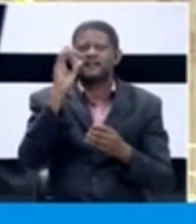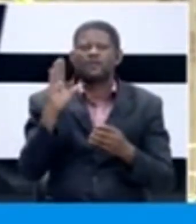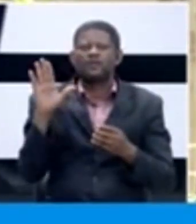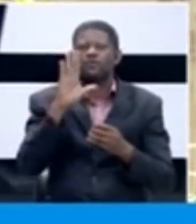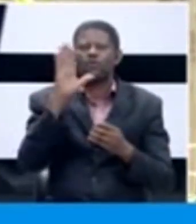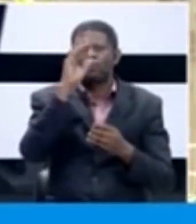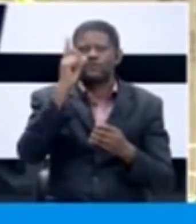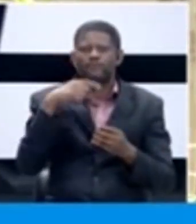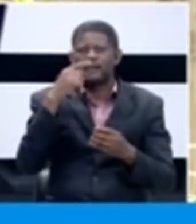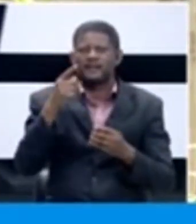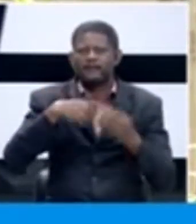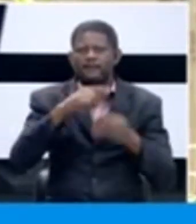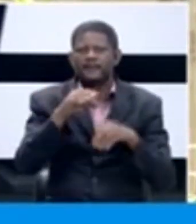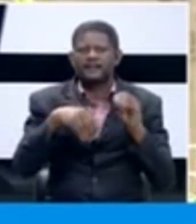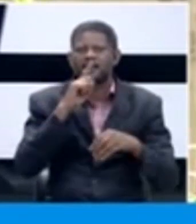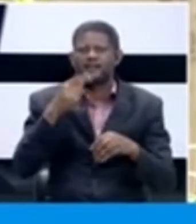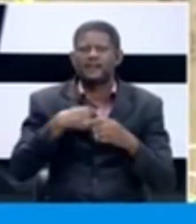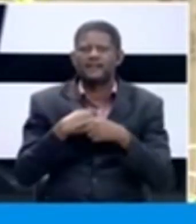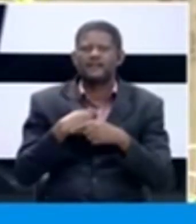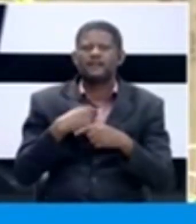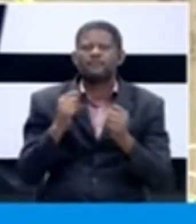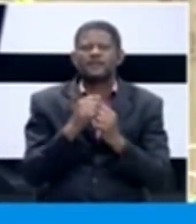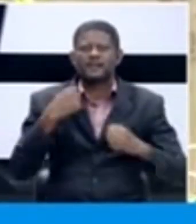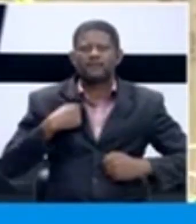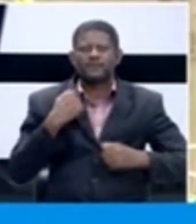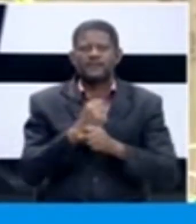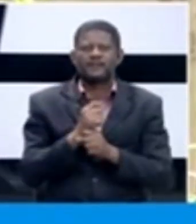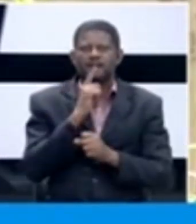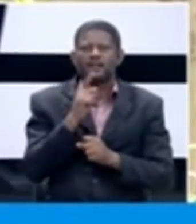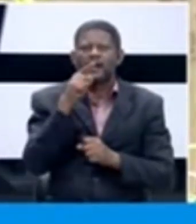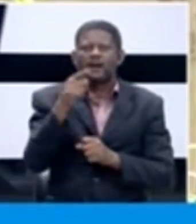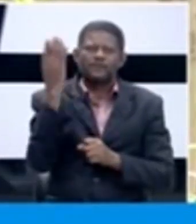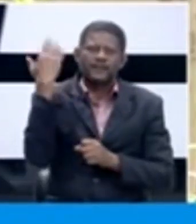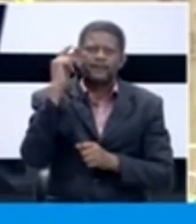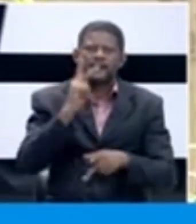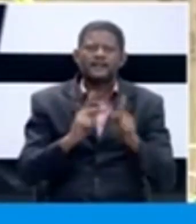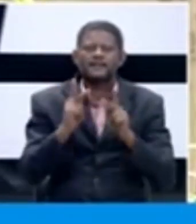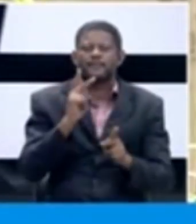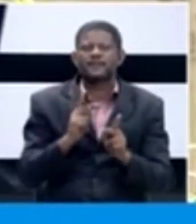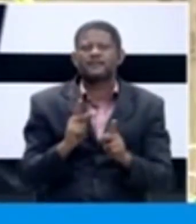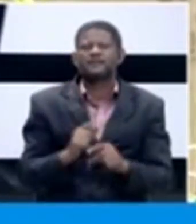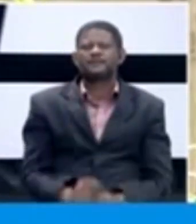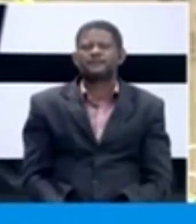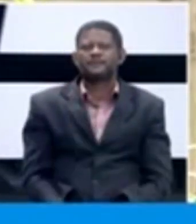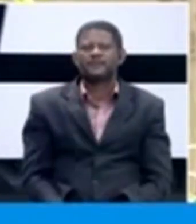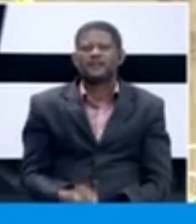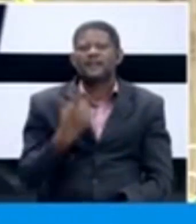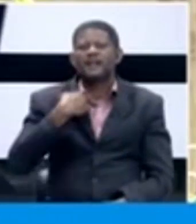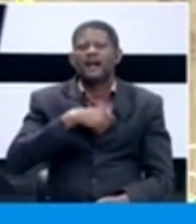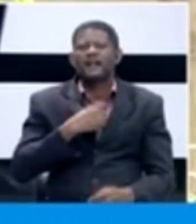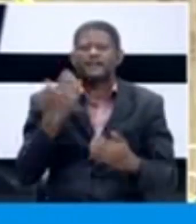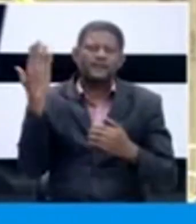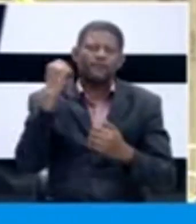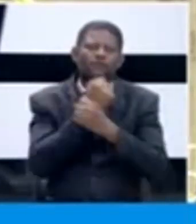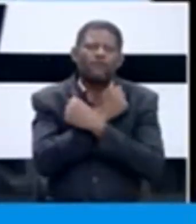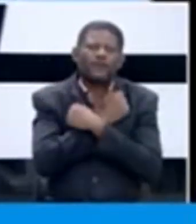ያነ ኣብቲ ከባቢ ንስ ምስ ሰራዊት ሰሪሐ እየ። ኣብኡ ዝነበረ ህዝቢ ንዓና ዝነበሮ ፍቅሪ